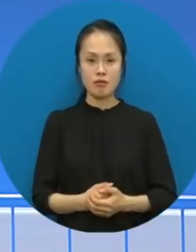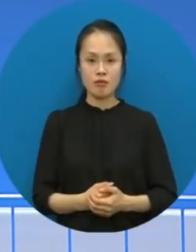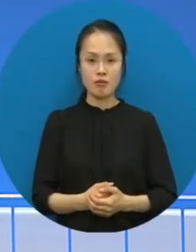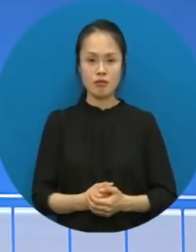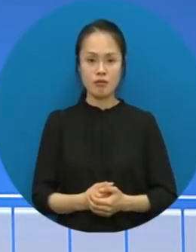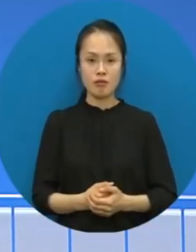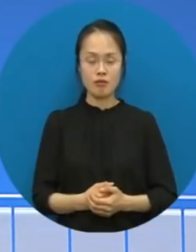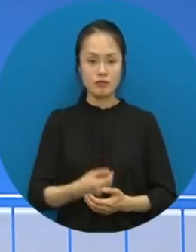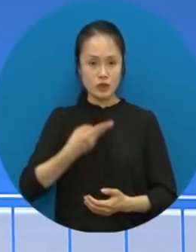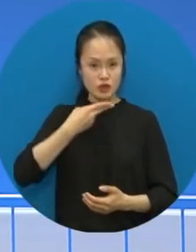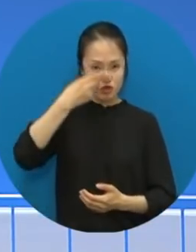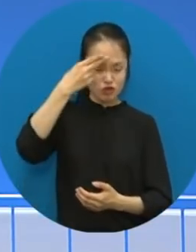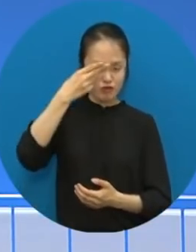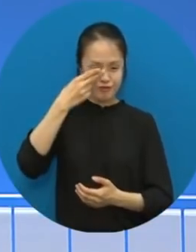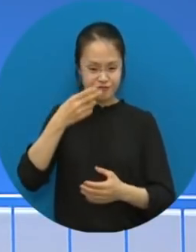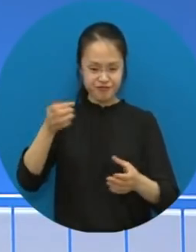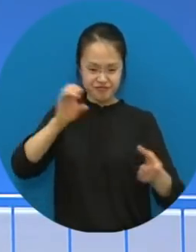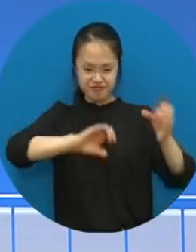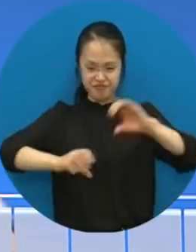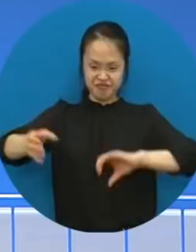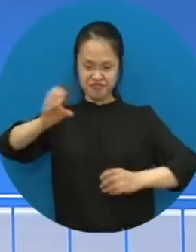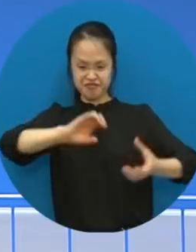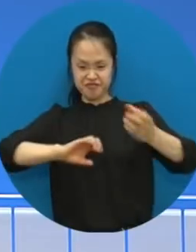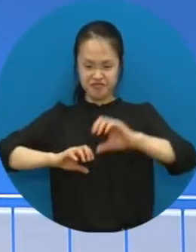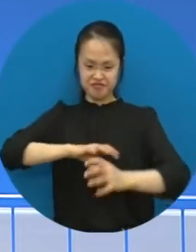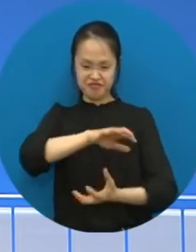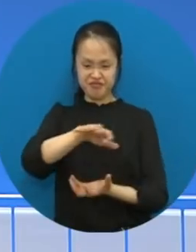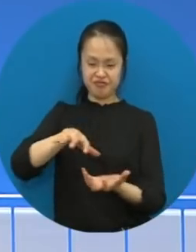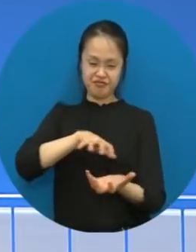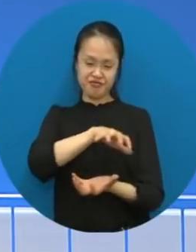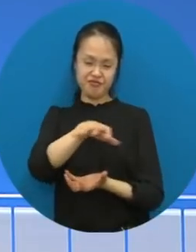그 술을 섞어서 하나님에게 막 붓습니다.